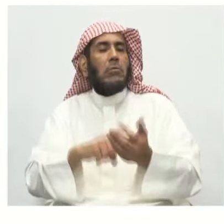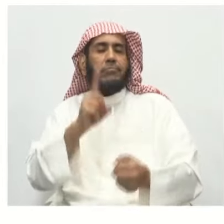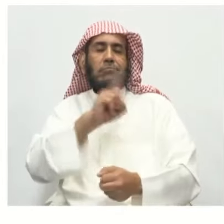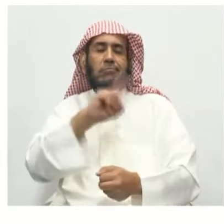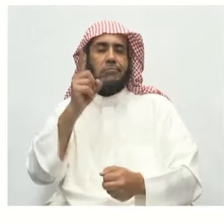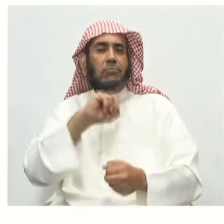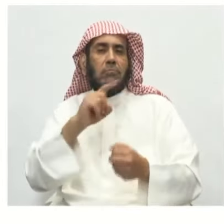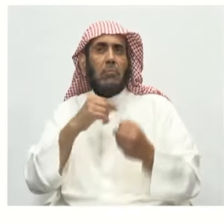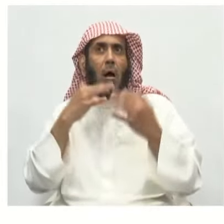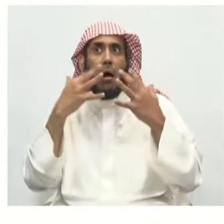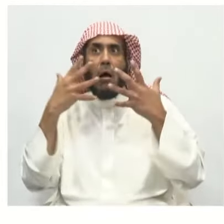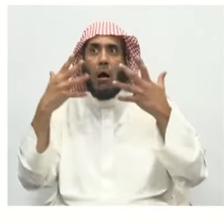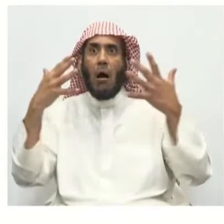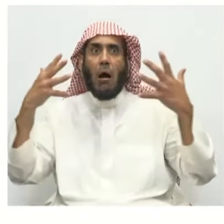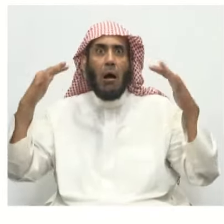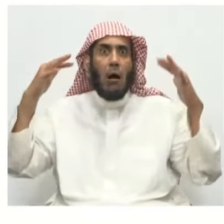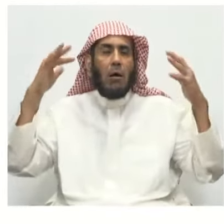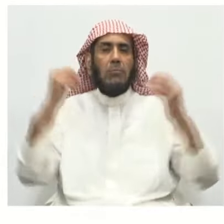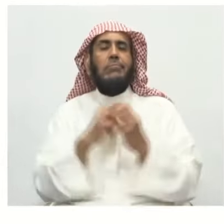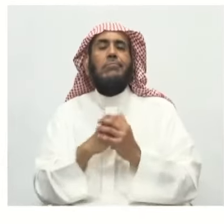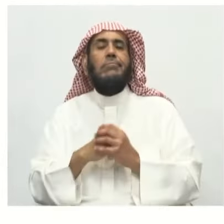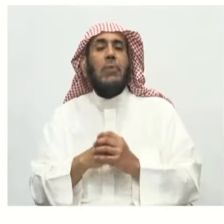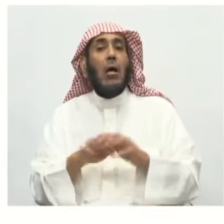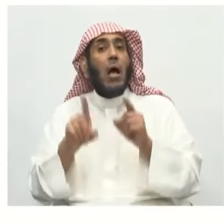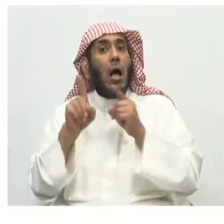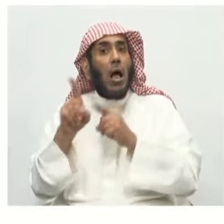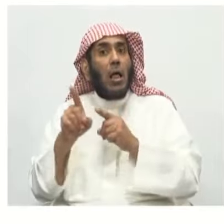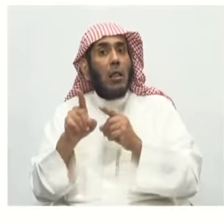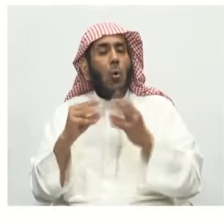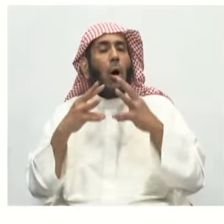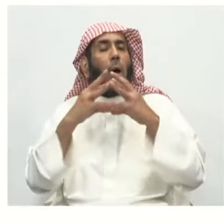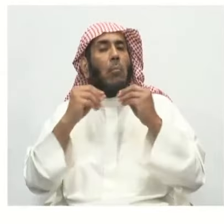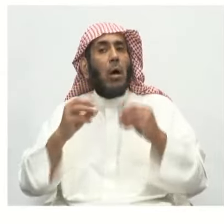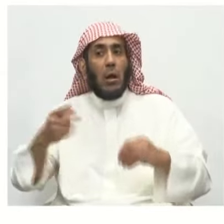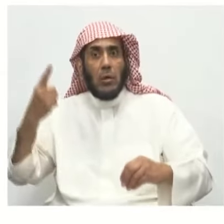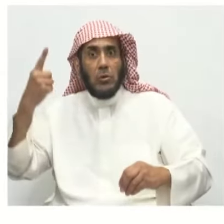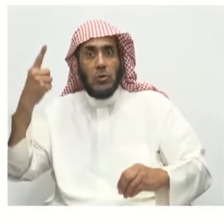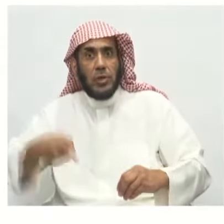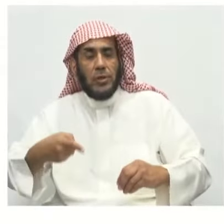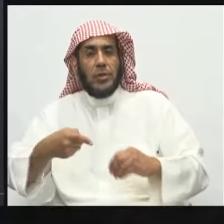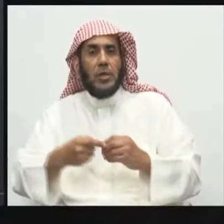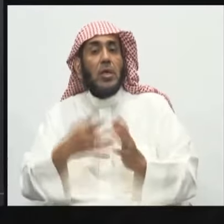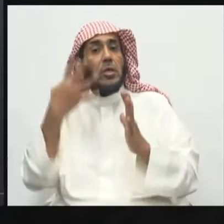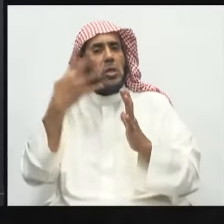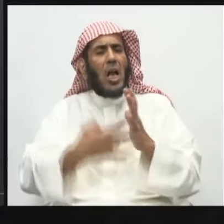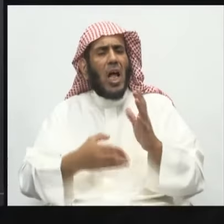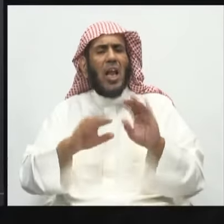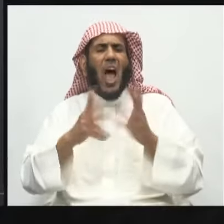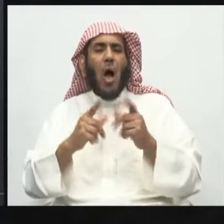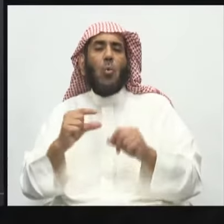لها لا حقيقه لها هذا هو تعريف السحر شرعا او